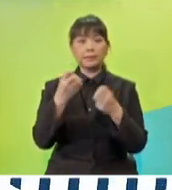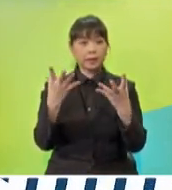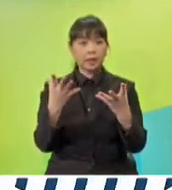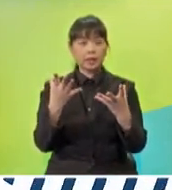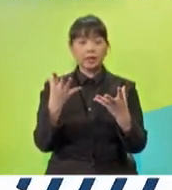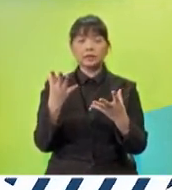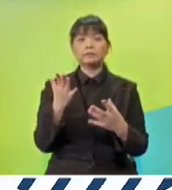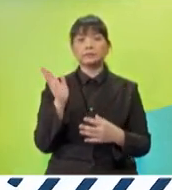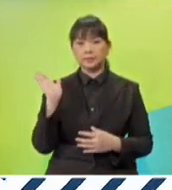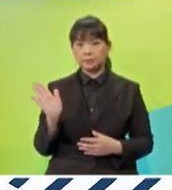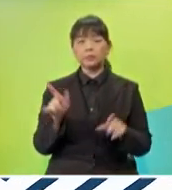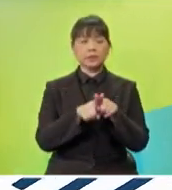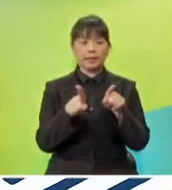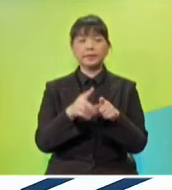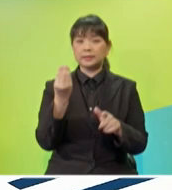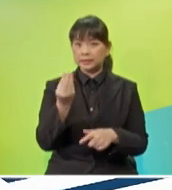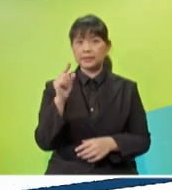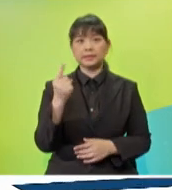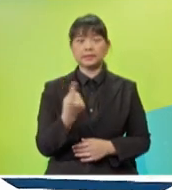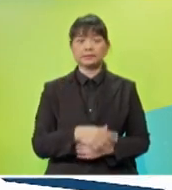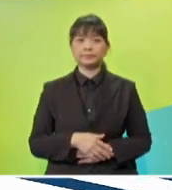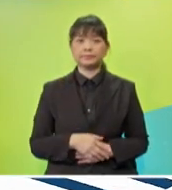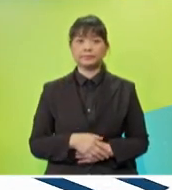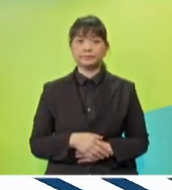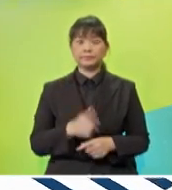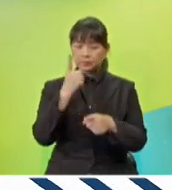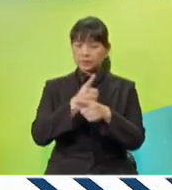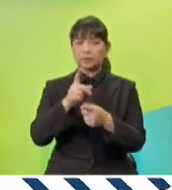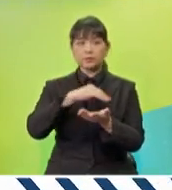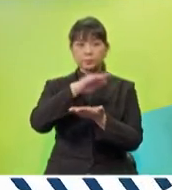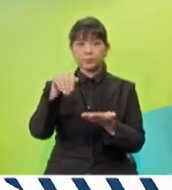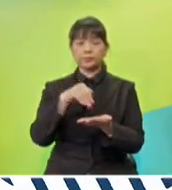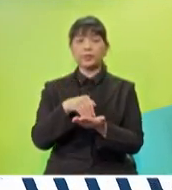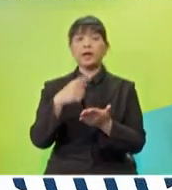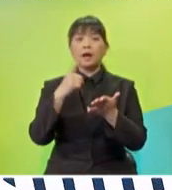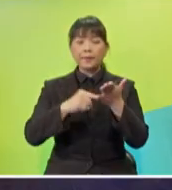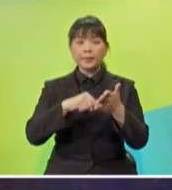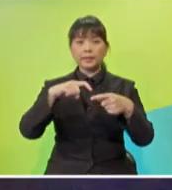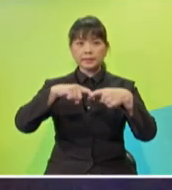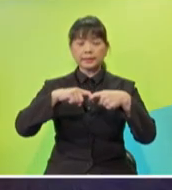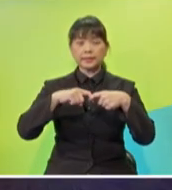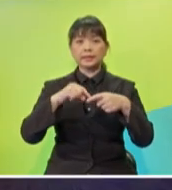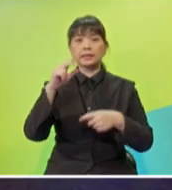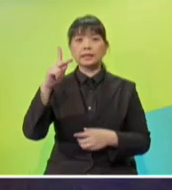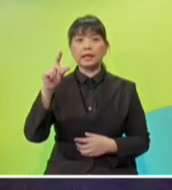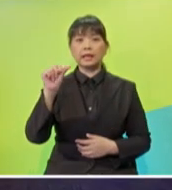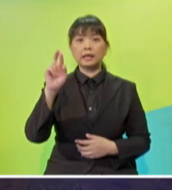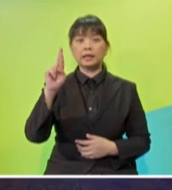ya memang hebat anak murid Cikgu ya oke apa berkaitan dengan karbohidrat